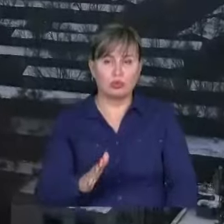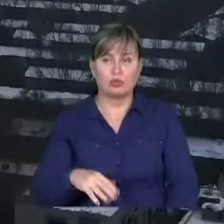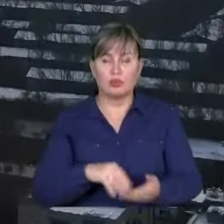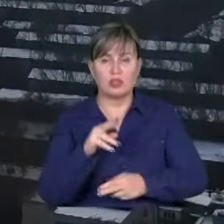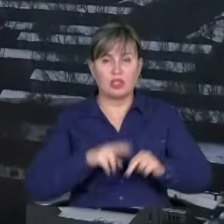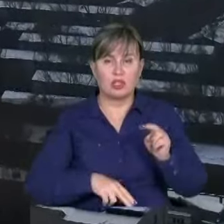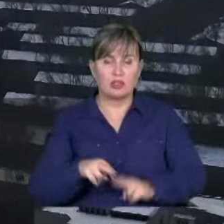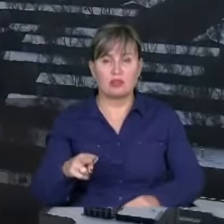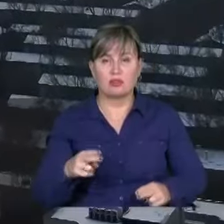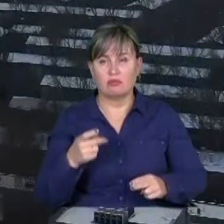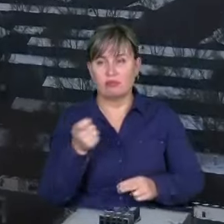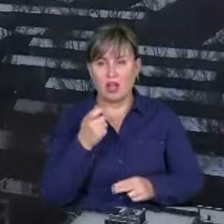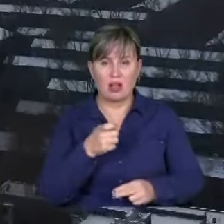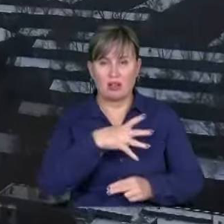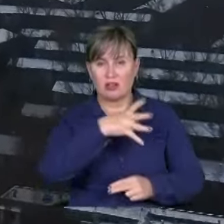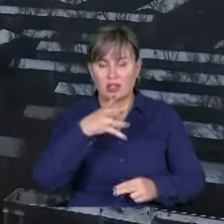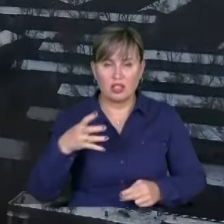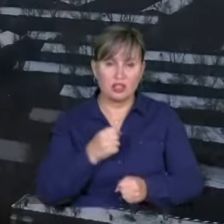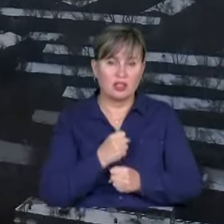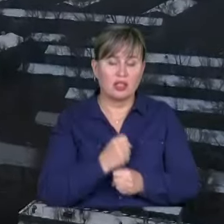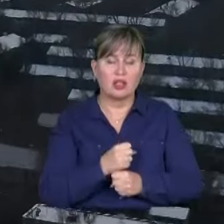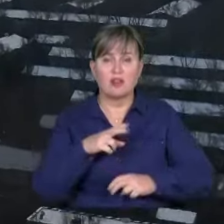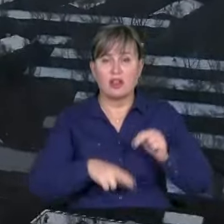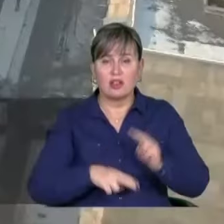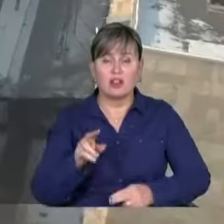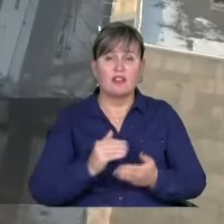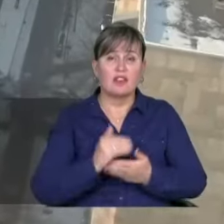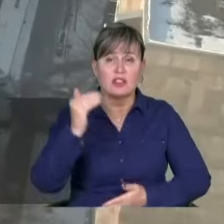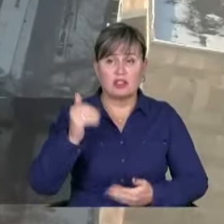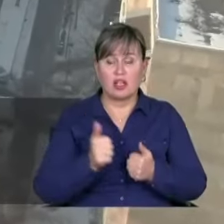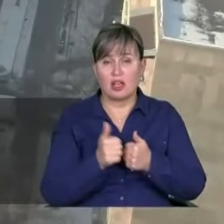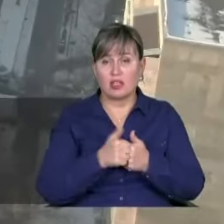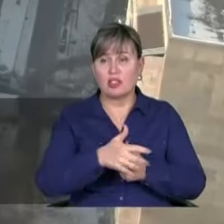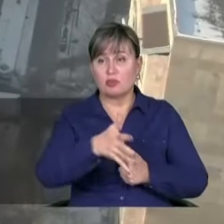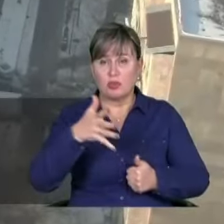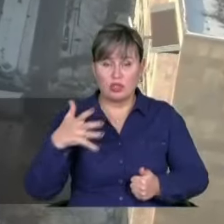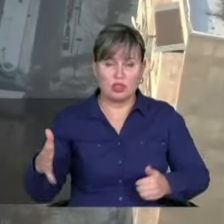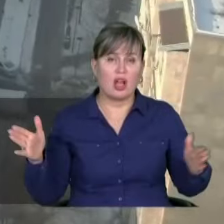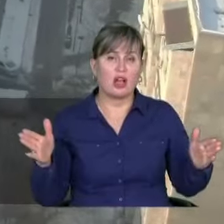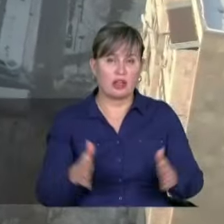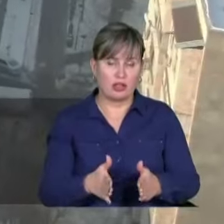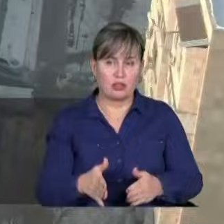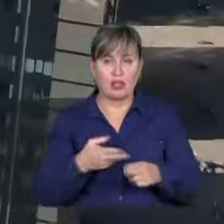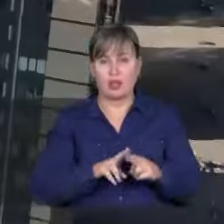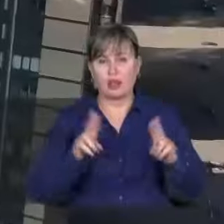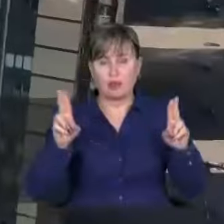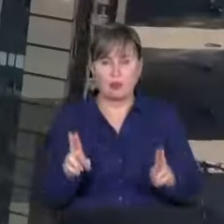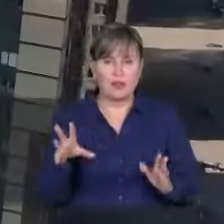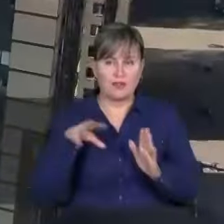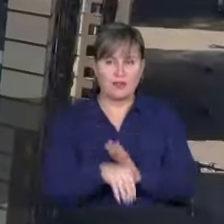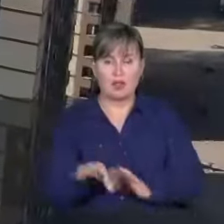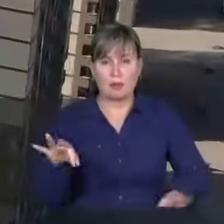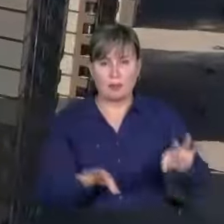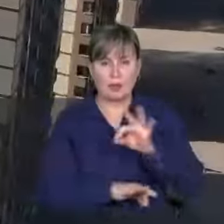строения с малым количеством этажей, а возможность возводить высотные здания рядом с пятиэтажками ограничат. Эти правила внесены в